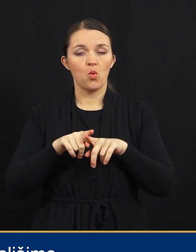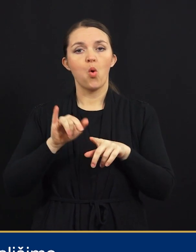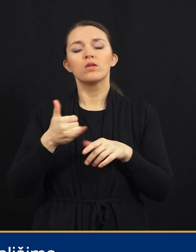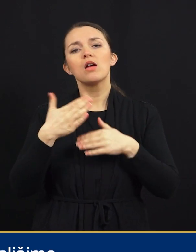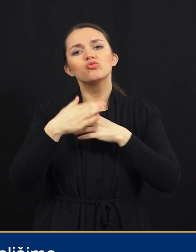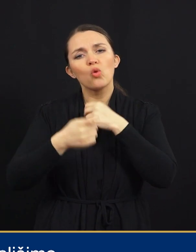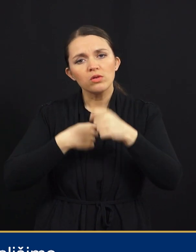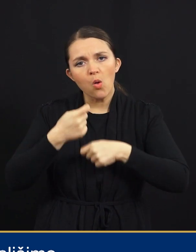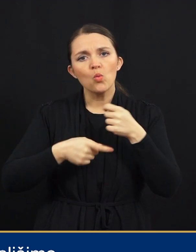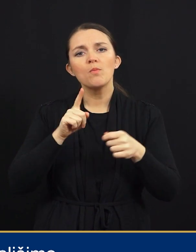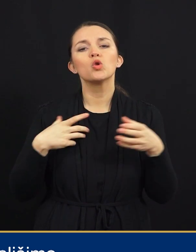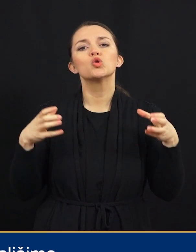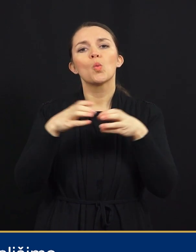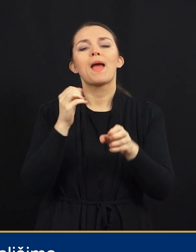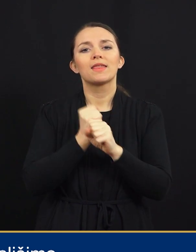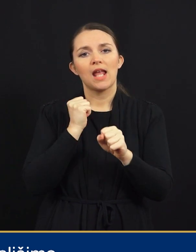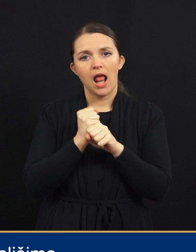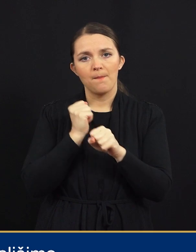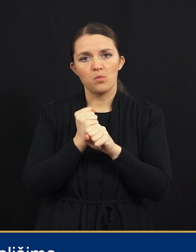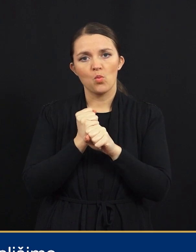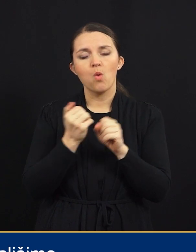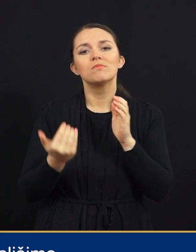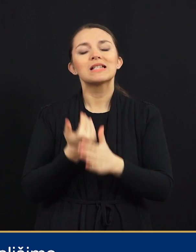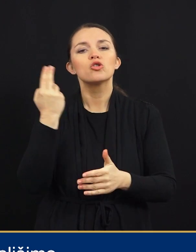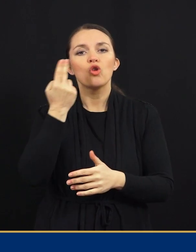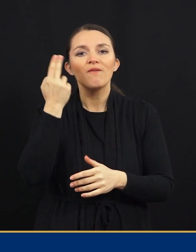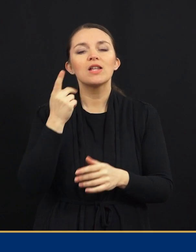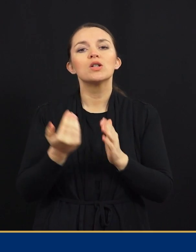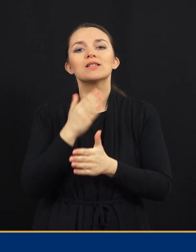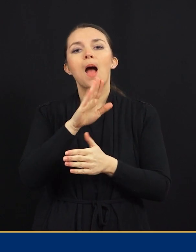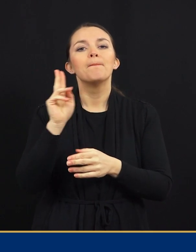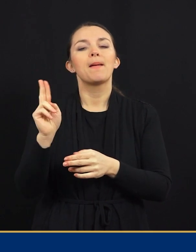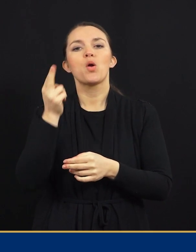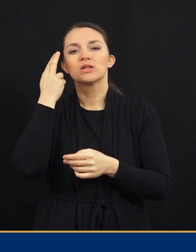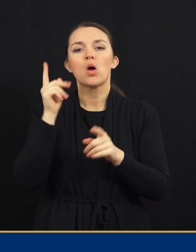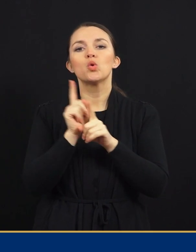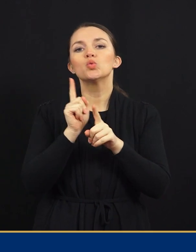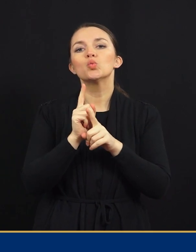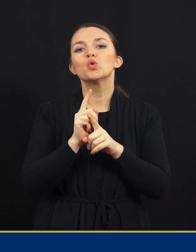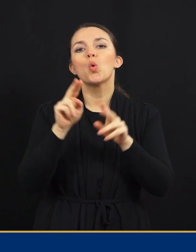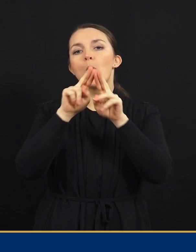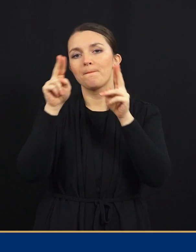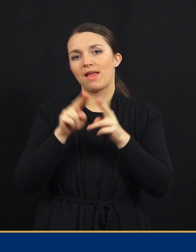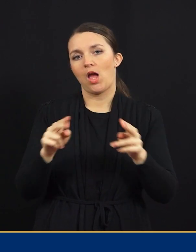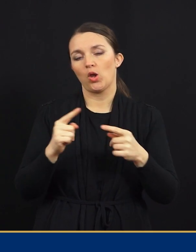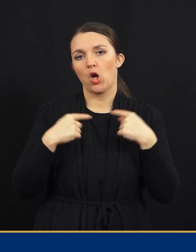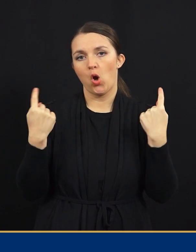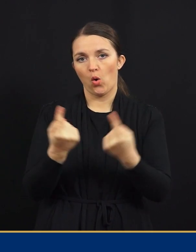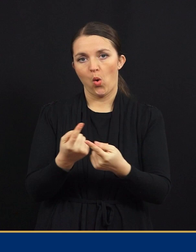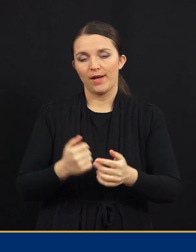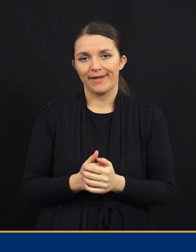da sodelujemo in skupaj delamo za Slovenijo in njeno prepoznavnost tudi v mednarodnih